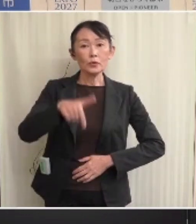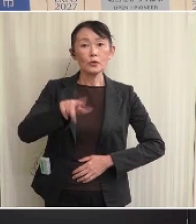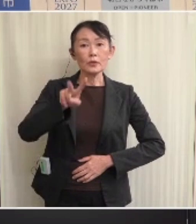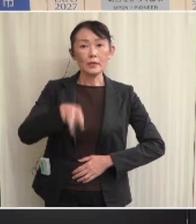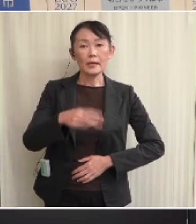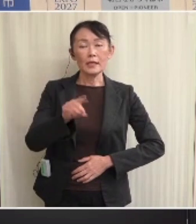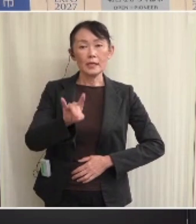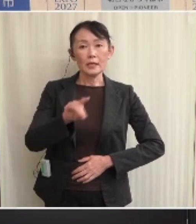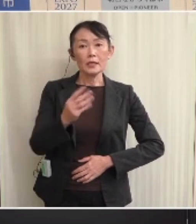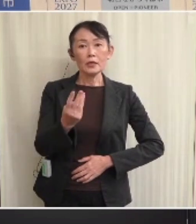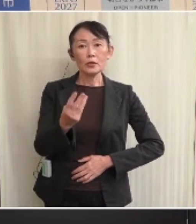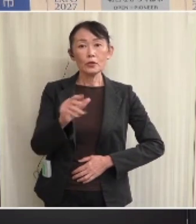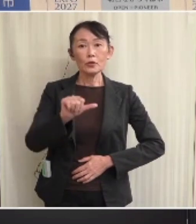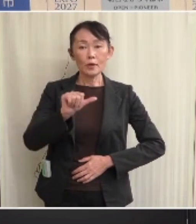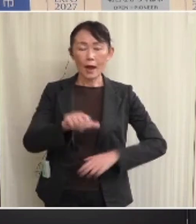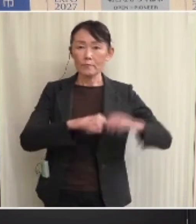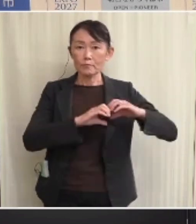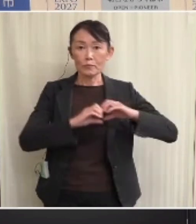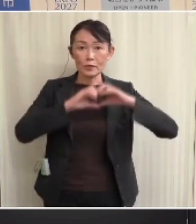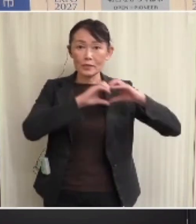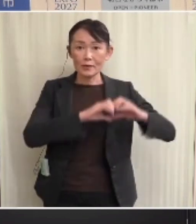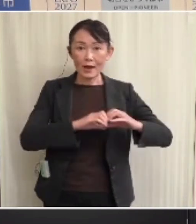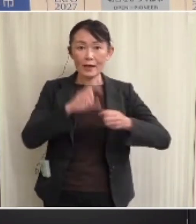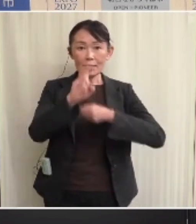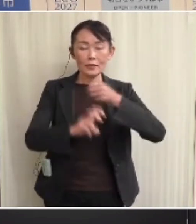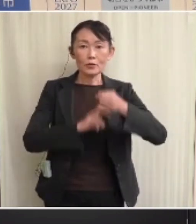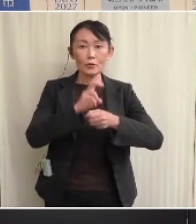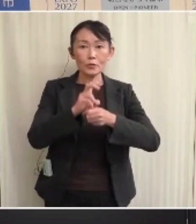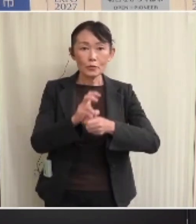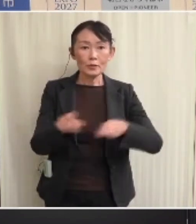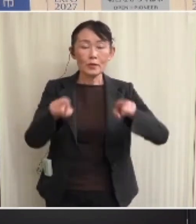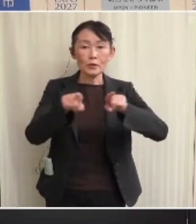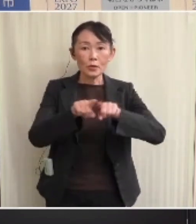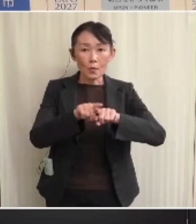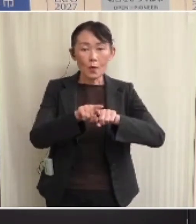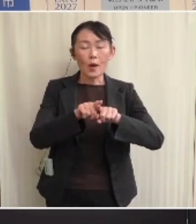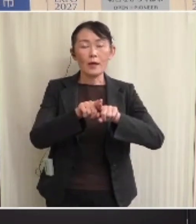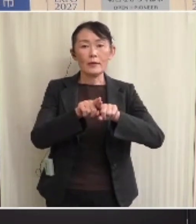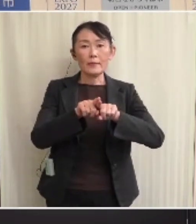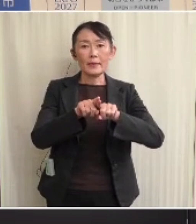年に伴う、にぎわいの創出についてです。